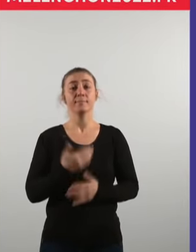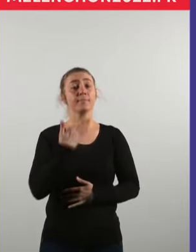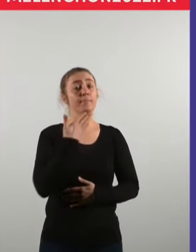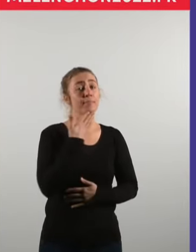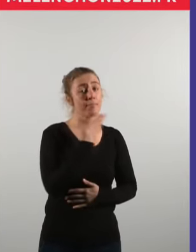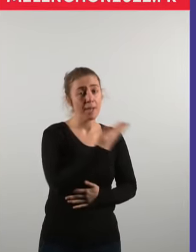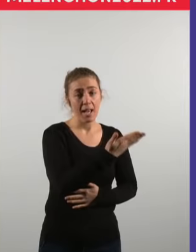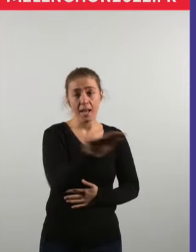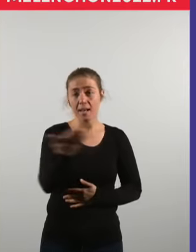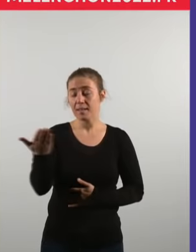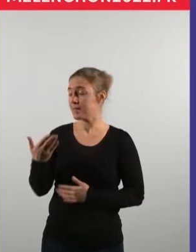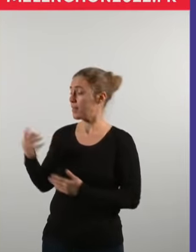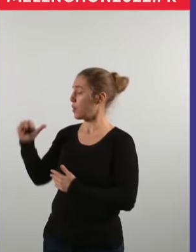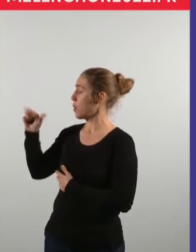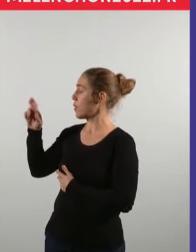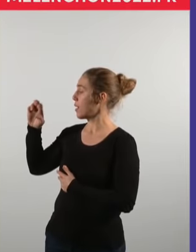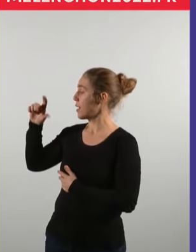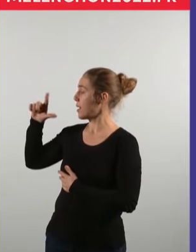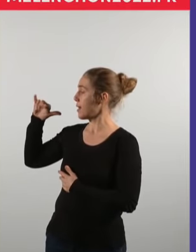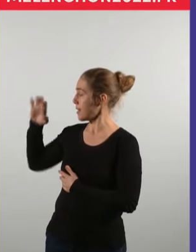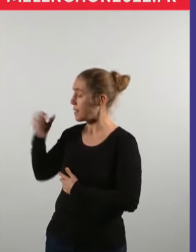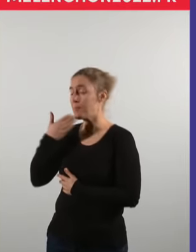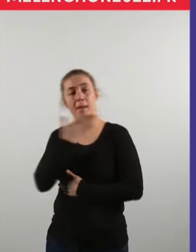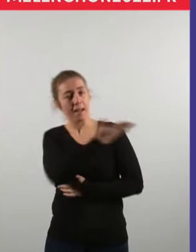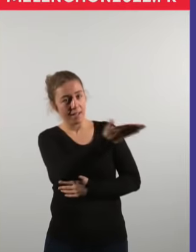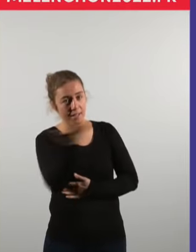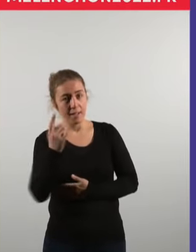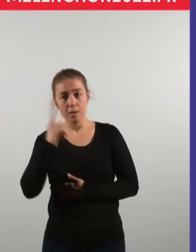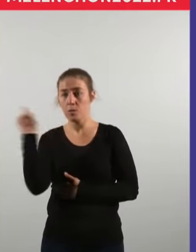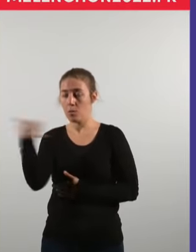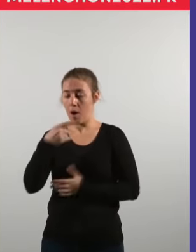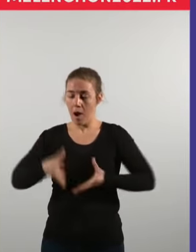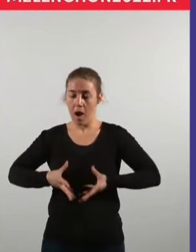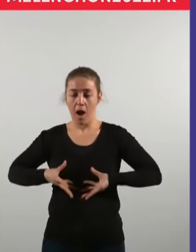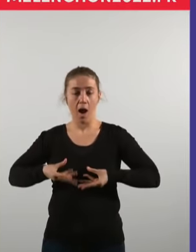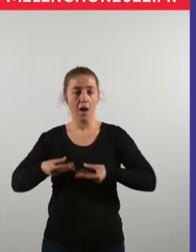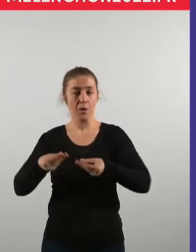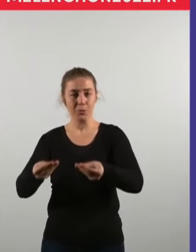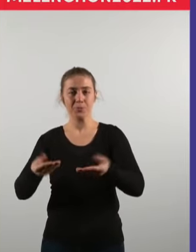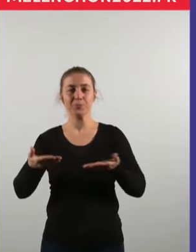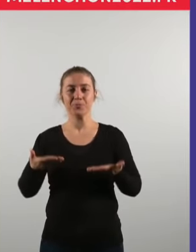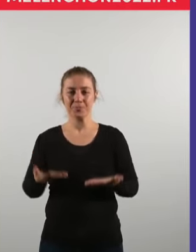Merci à toi Aurélie, merci à vous tous qui m'accueillez aujourd'hui.